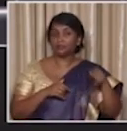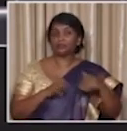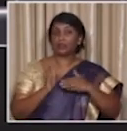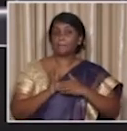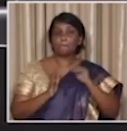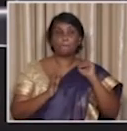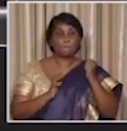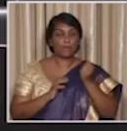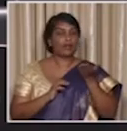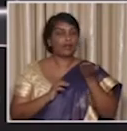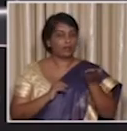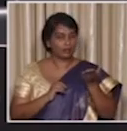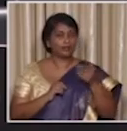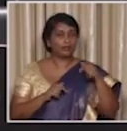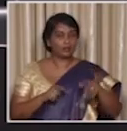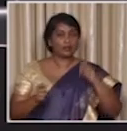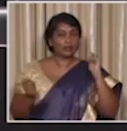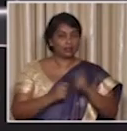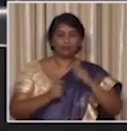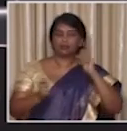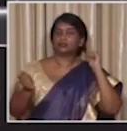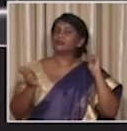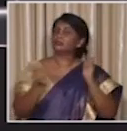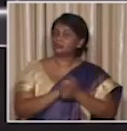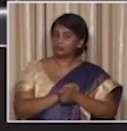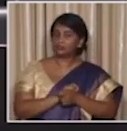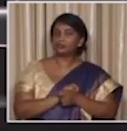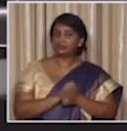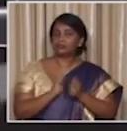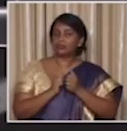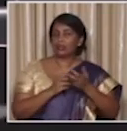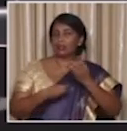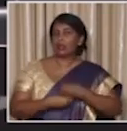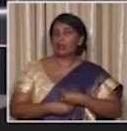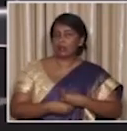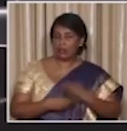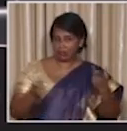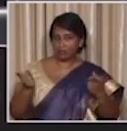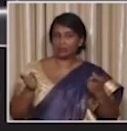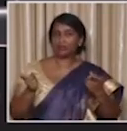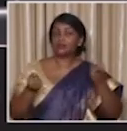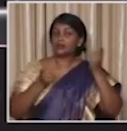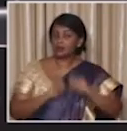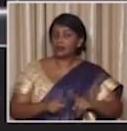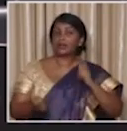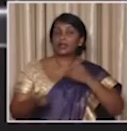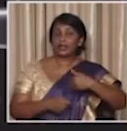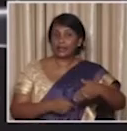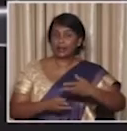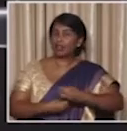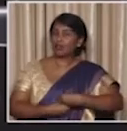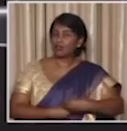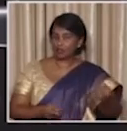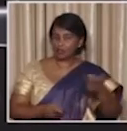million 50k illala me match eka anipattara yomu karaganna giyak wede kelawuna අන්තිමේ වෙන්නේ ක්‍රිකට් එකටත්